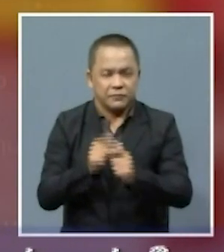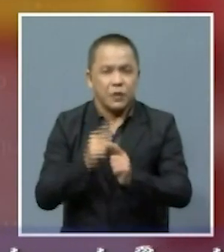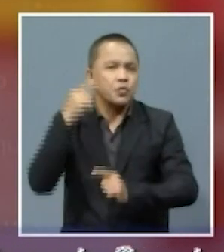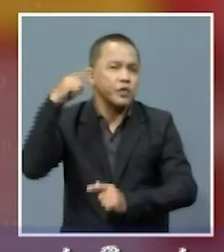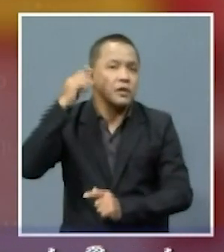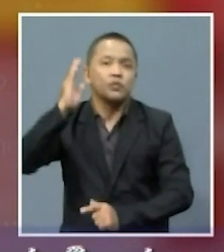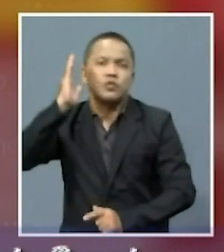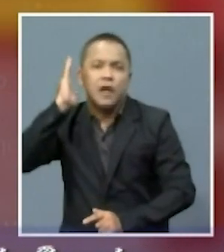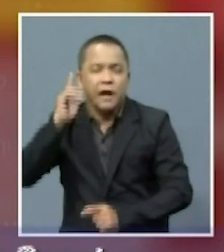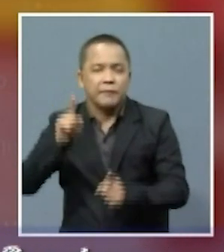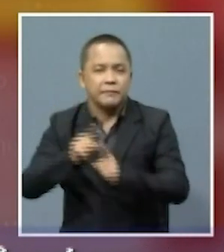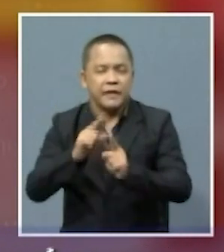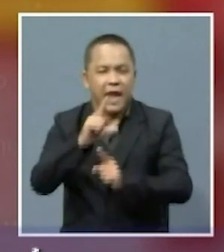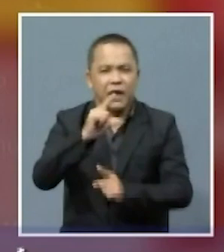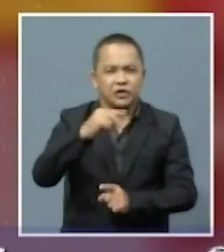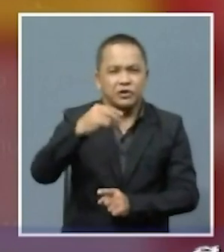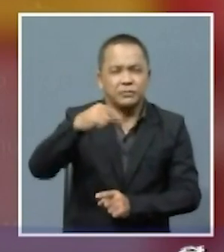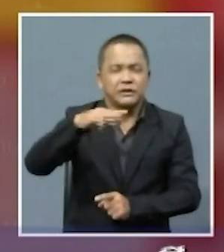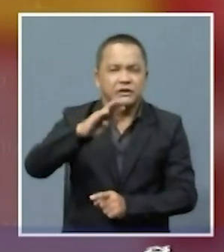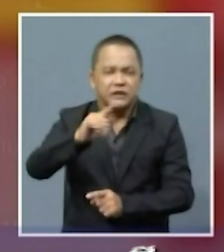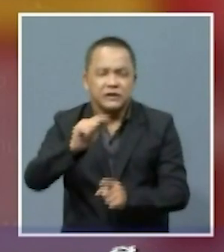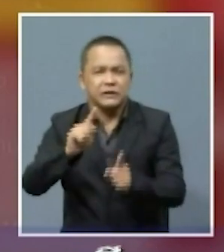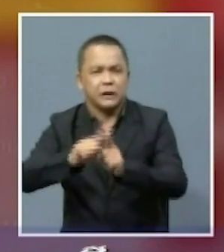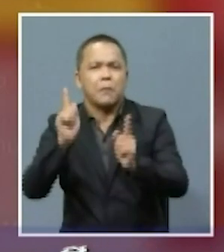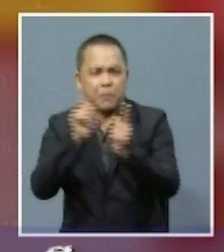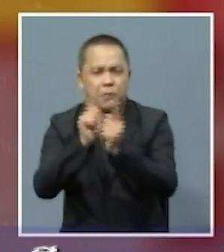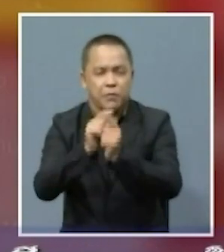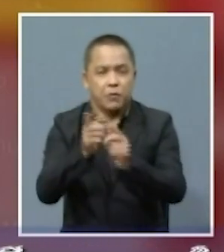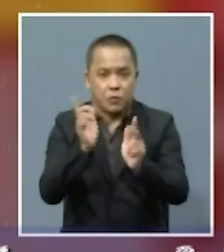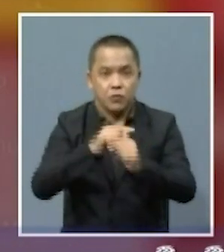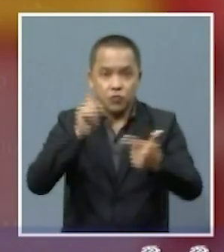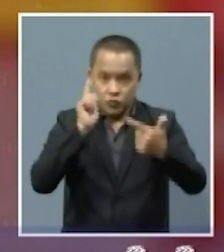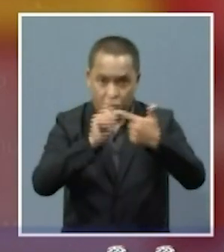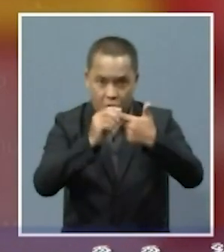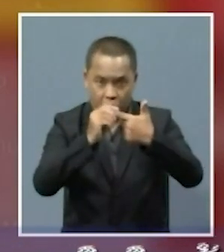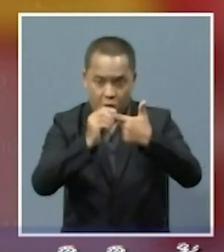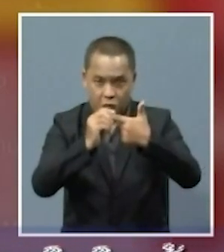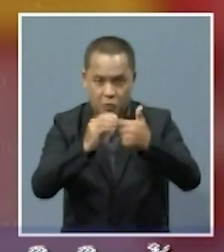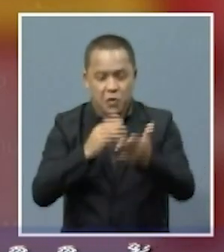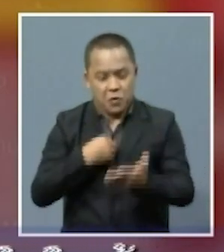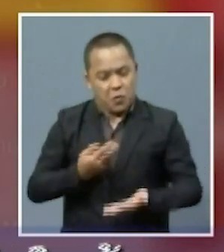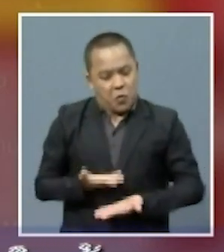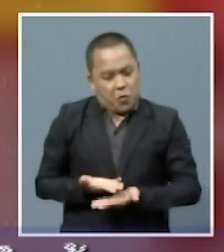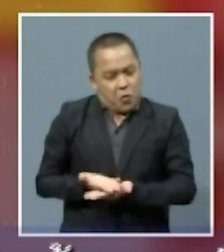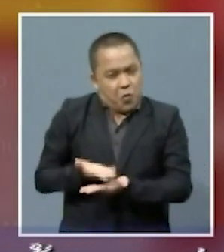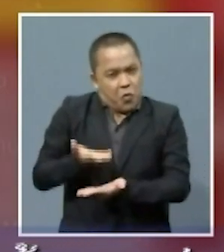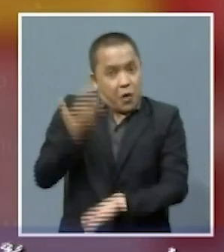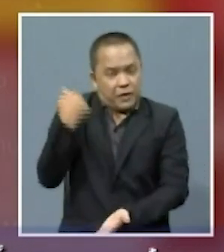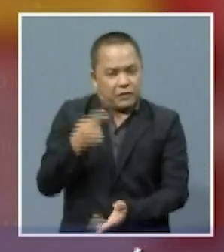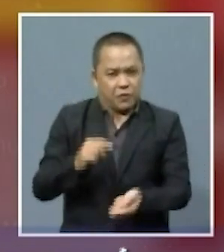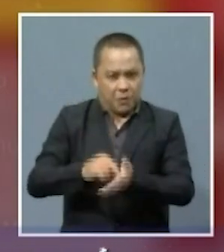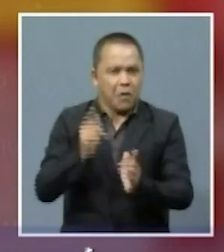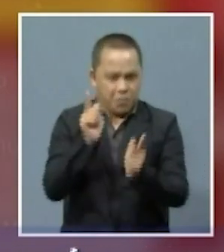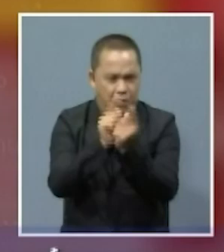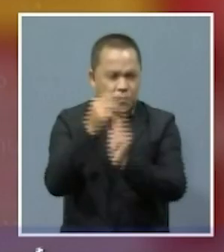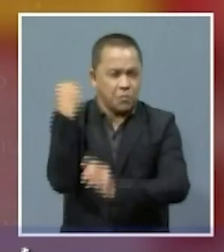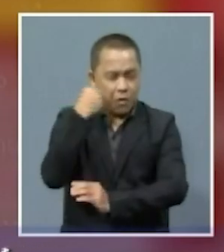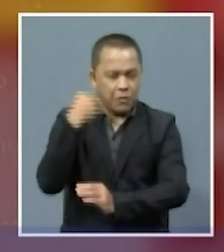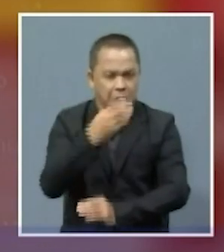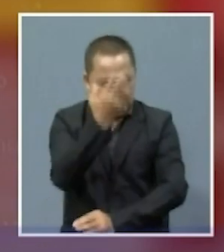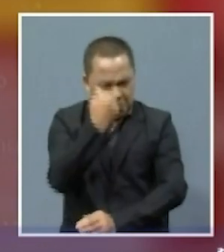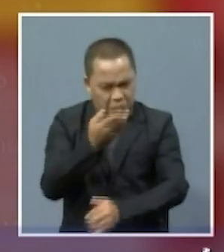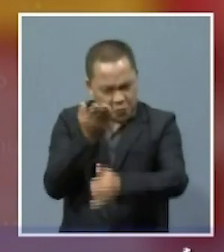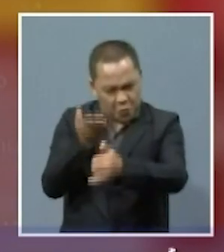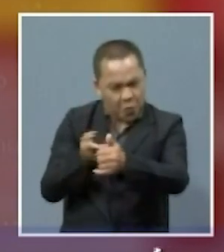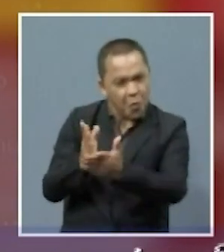ผู้หญิงผู้ชาย LGBTQ เจอหมดกลุ่มที่2คืออวดร่ำอวดรวยอันนี้ก็เจอบ่อยเอ๊ะทำไม